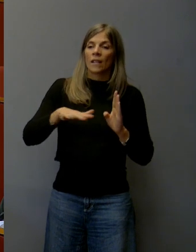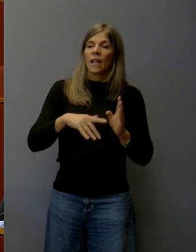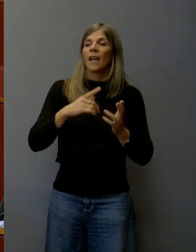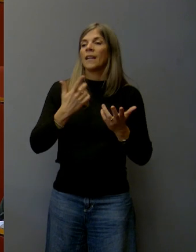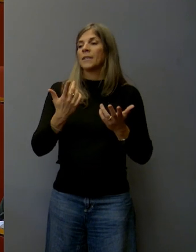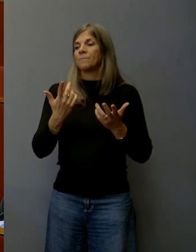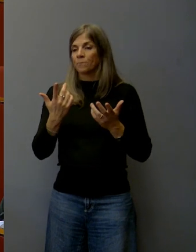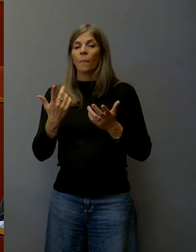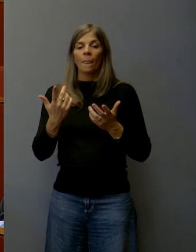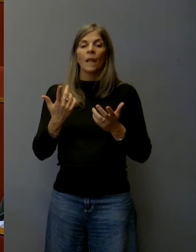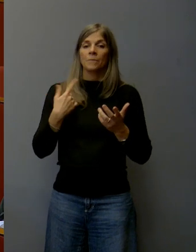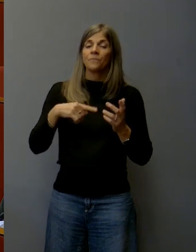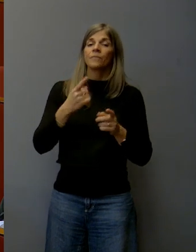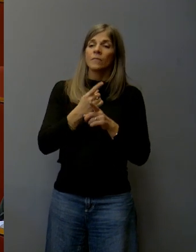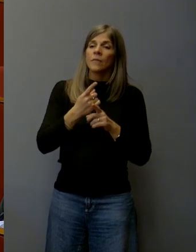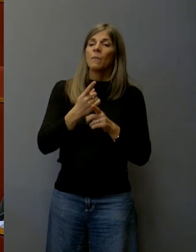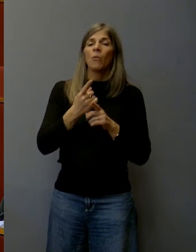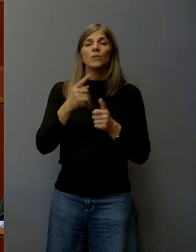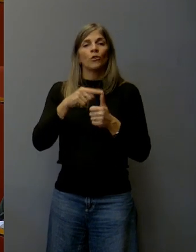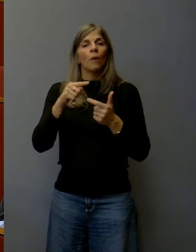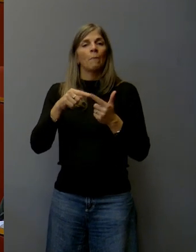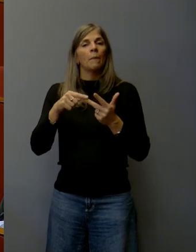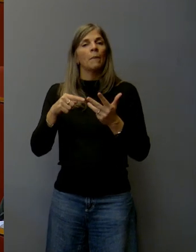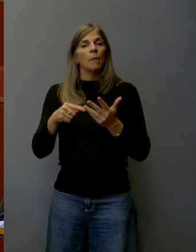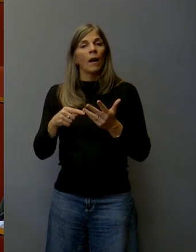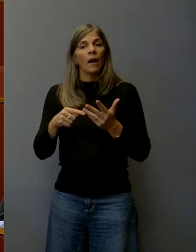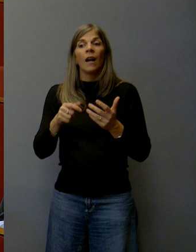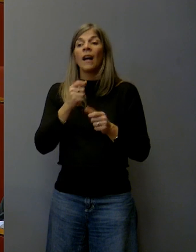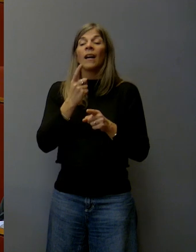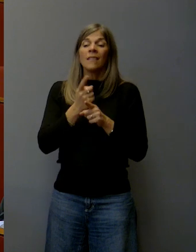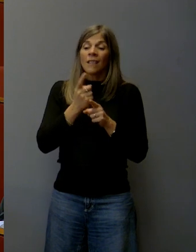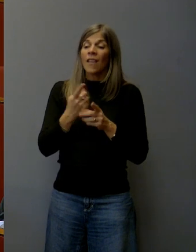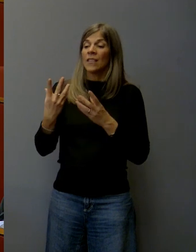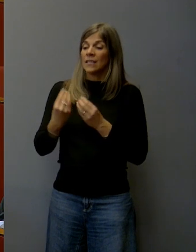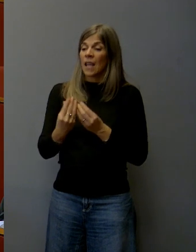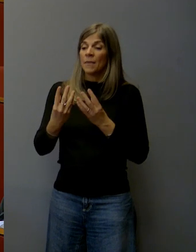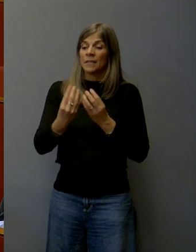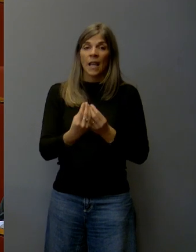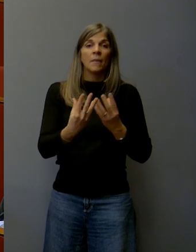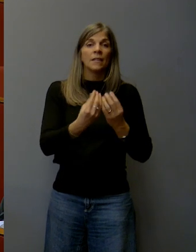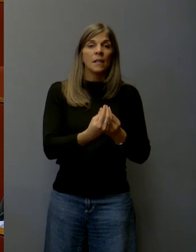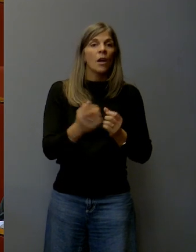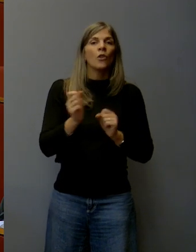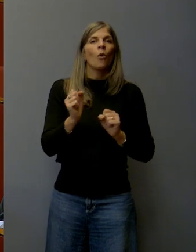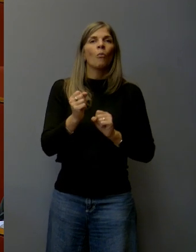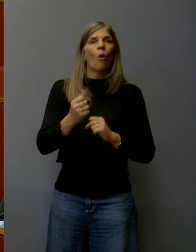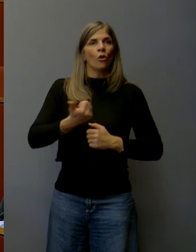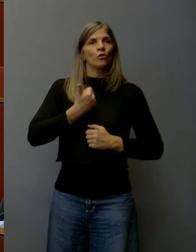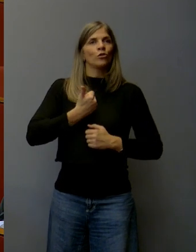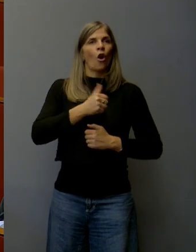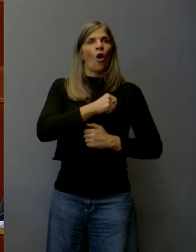dirgli abbiamo bisogno di questo piuttosto che altro Cioè tutto questo non è che lo si può partorire solo dall'alto